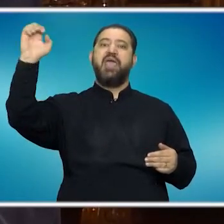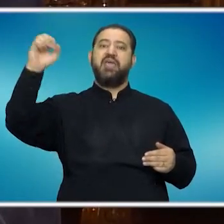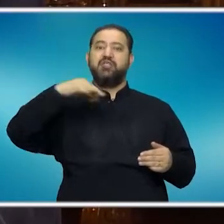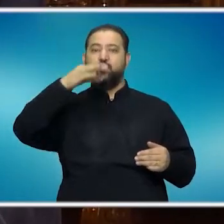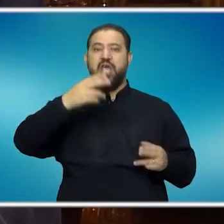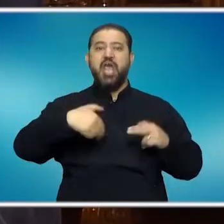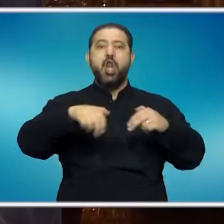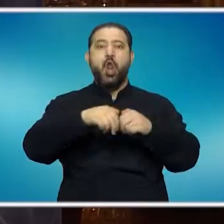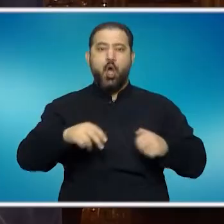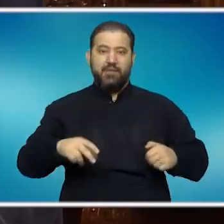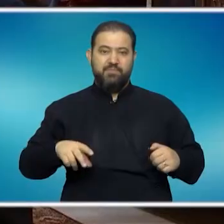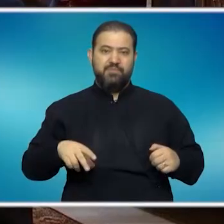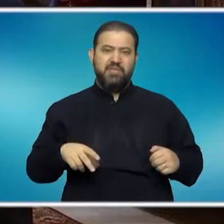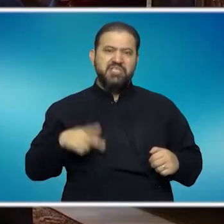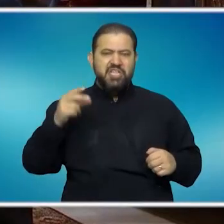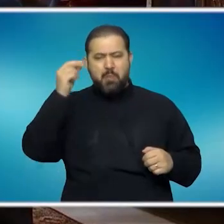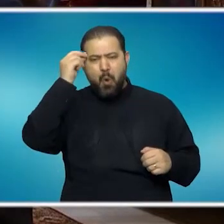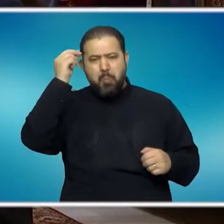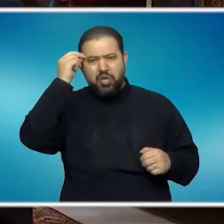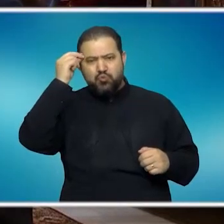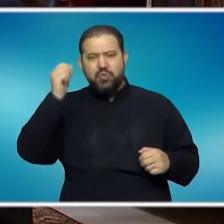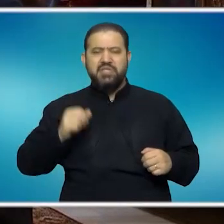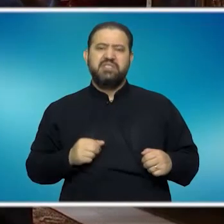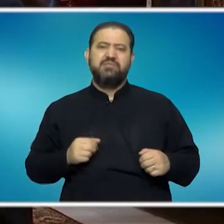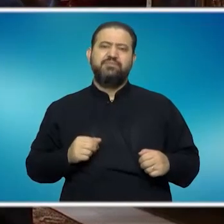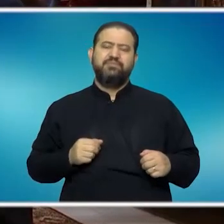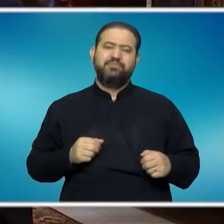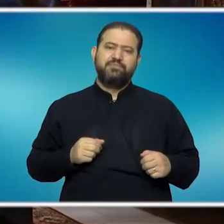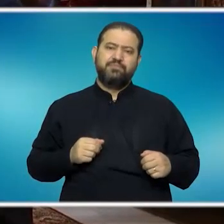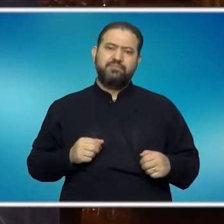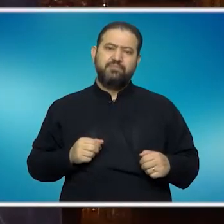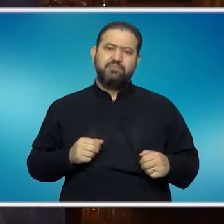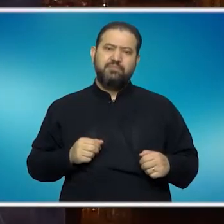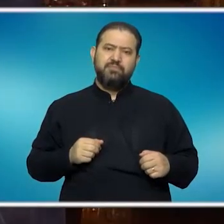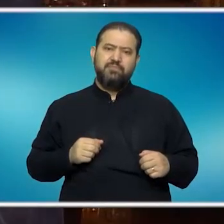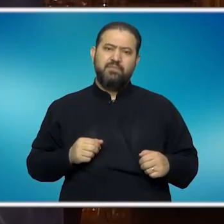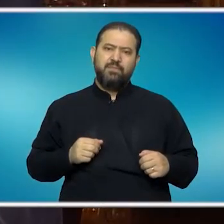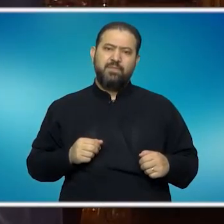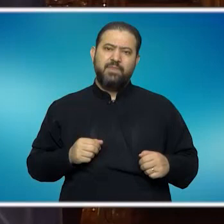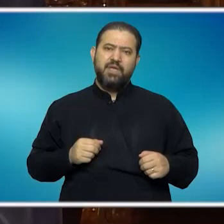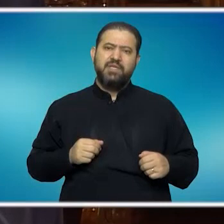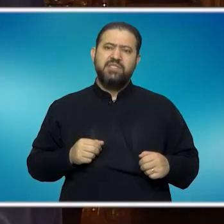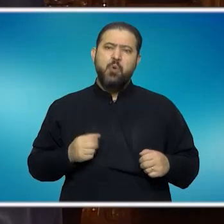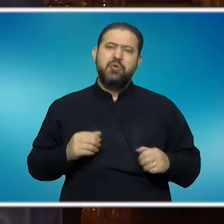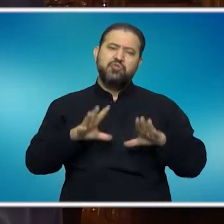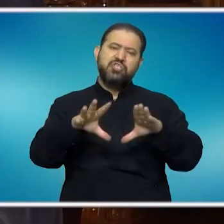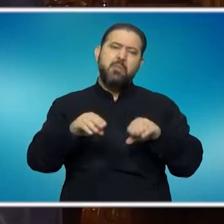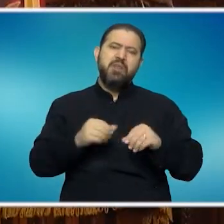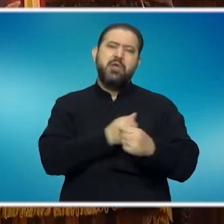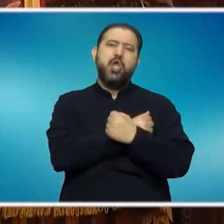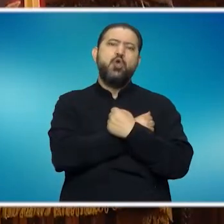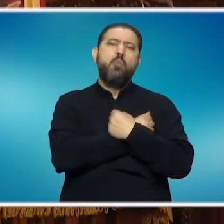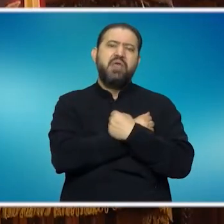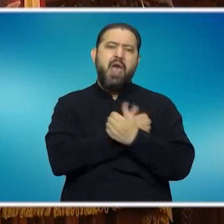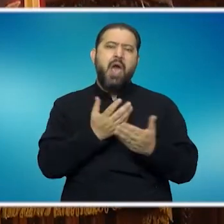în general, să vedem ceea ce a oferit Fiul lui Dumnezeu întrupându-se, ce a oferit Sfintei Fecioare Maria. Nu numai toată iubirea sa dumnezeiască,